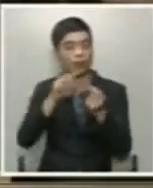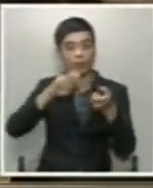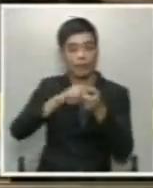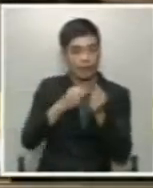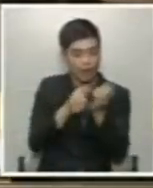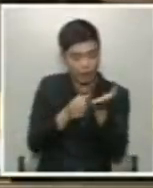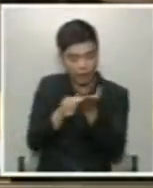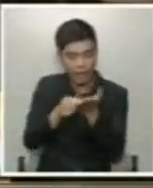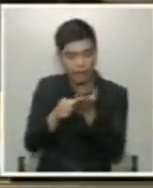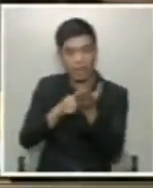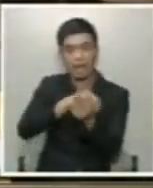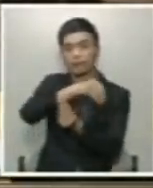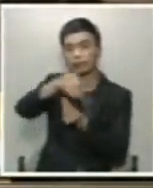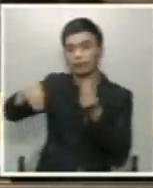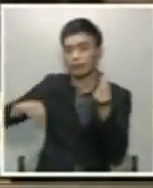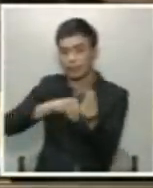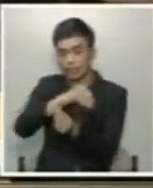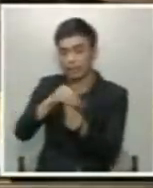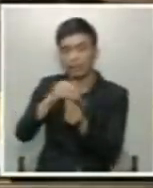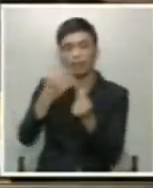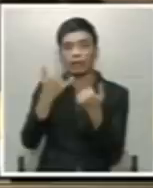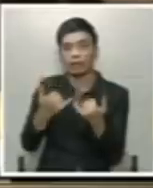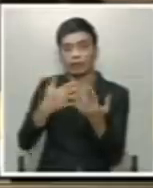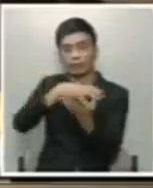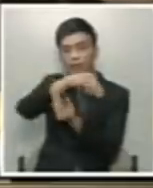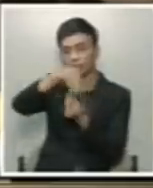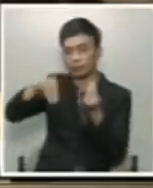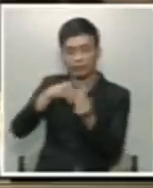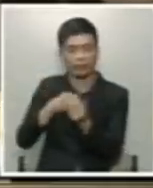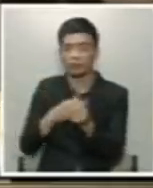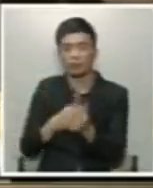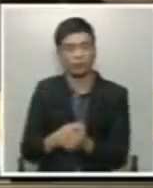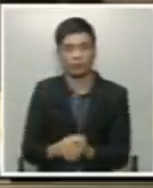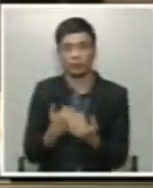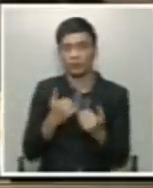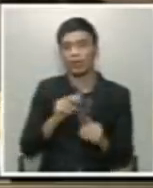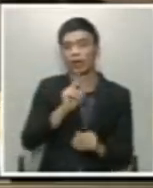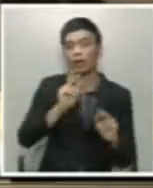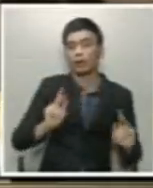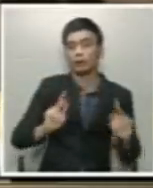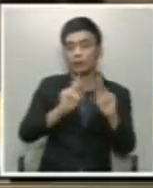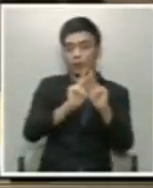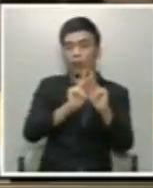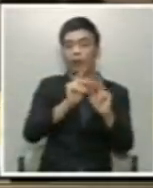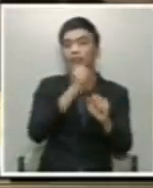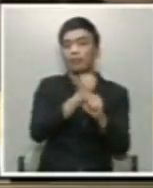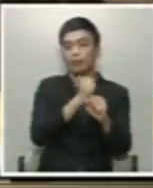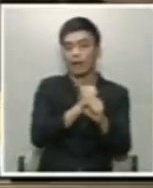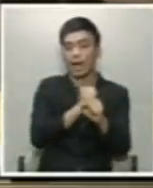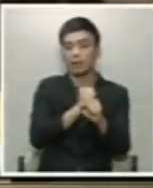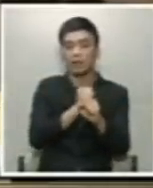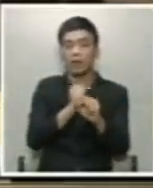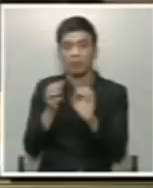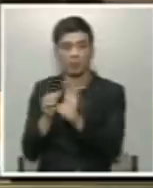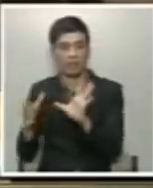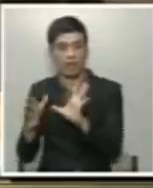จที่กำลังลุกลามบานปลายนะฮะทางท่านรัฐมนตรีแรงงานเนี่ยจริงๆก็ไม่ได้อยู่ในครม.เศรษฐกิจแต่ว่าเมื่อท่านกล้ามานะครับผม